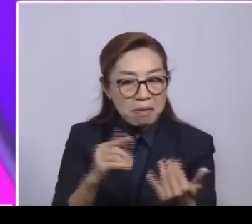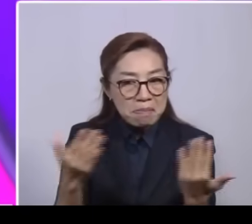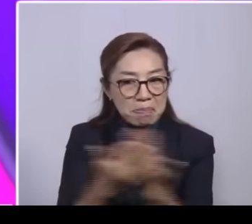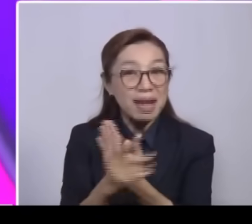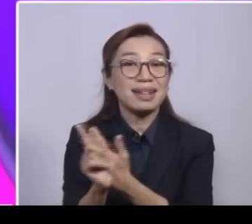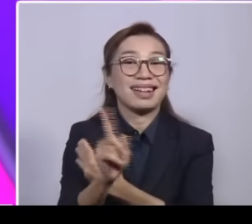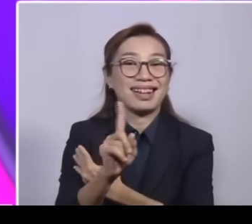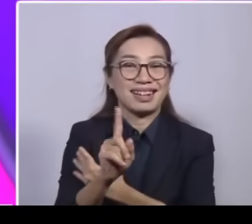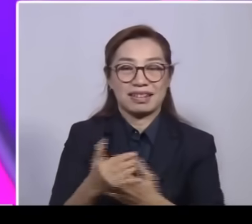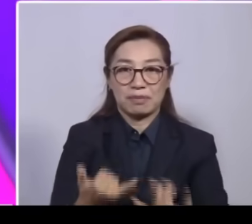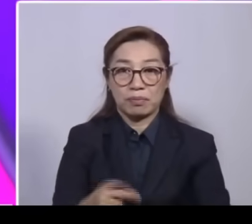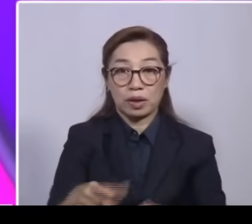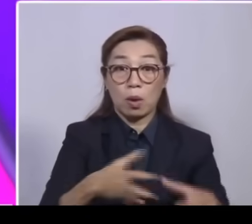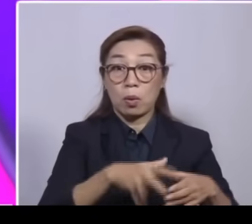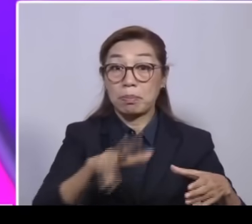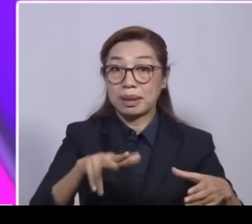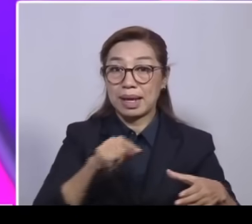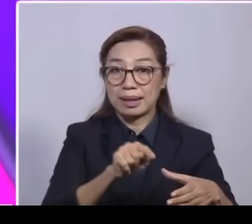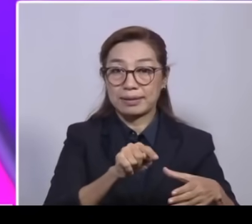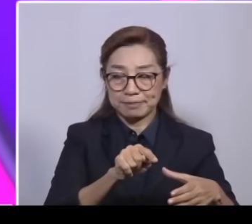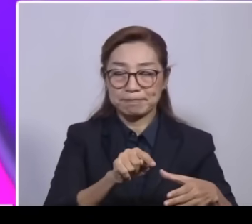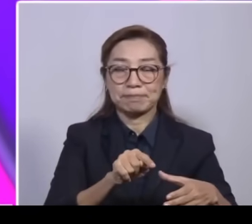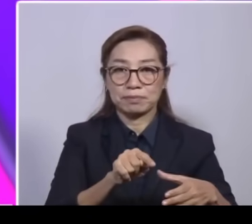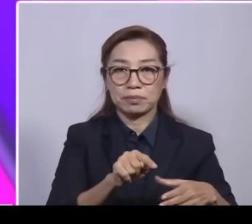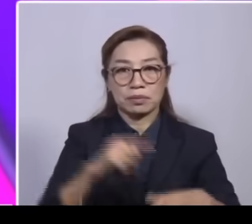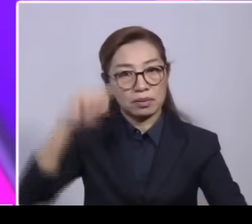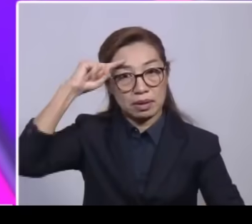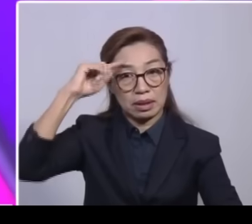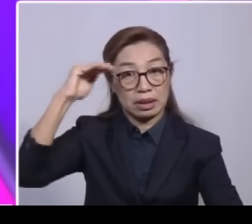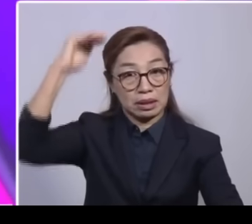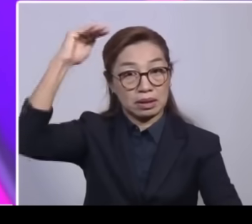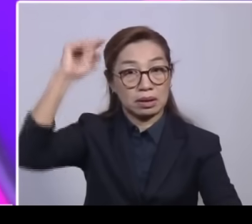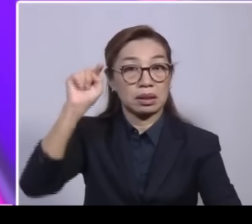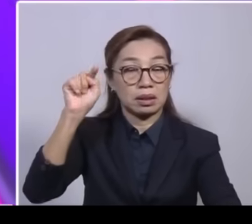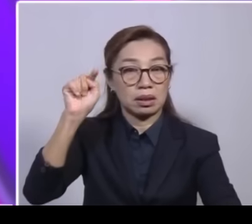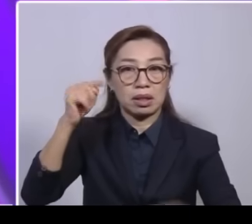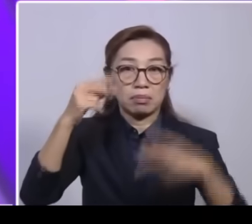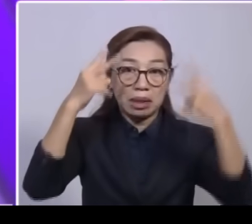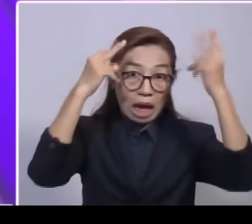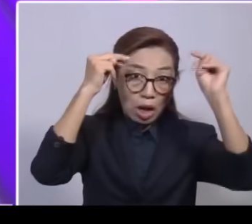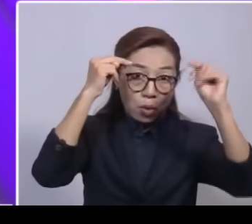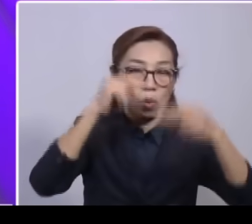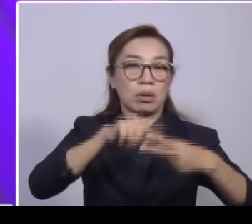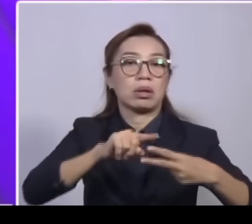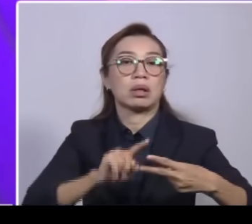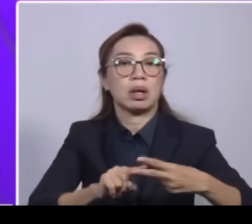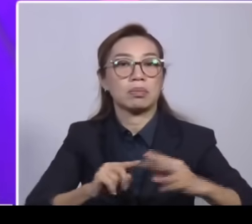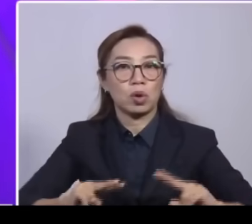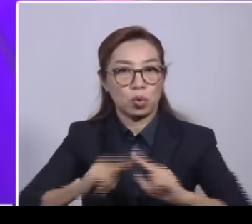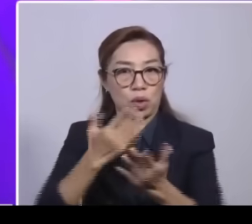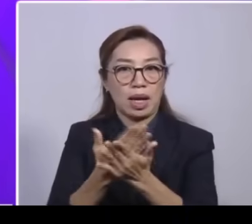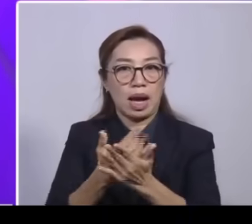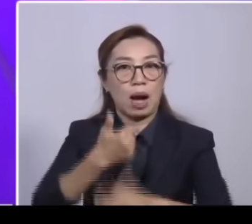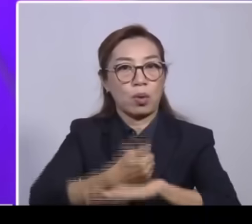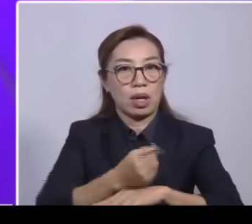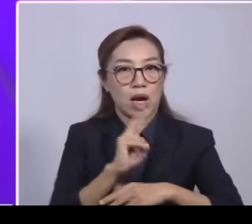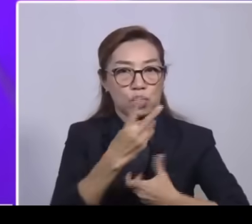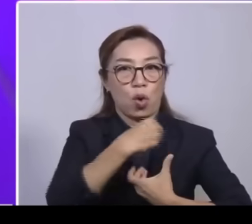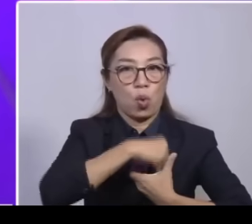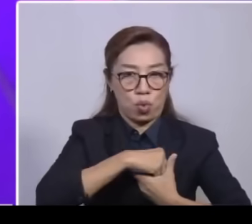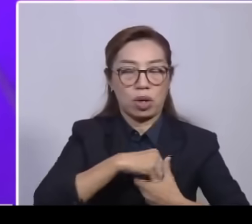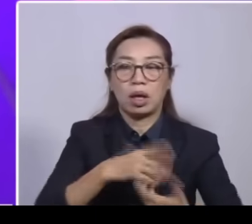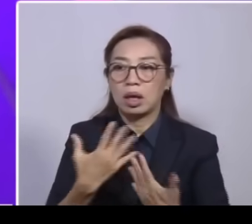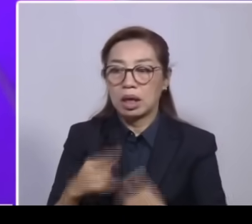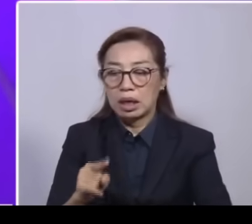ในส่วนของพรรคเพื่อไทยเองแน่นอนค่ะว่าคุณเศรษฐาน่าจะควบตำแหน่งรัฐมนตรีว่าการกระทรวงการคลังด้วยขณะที่